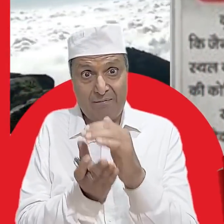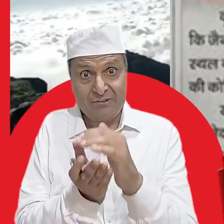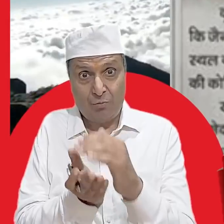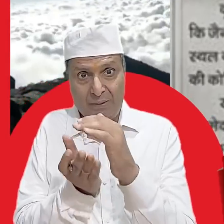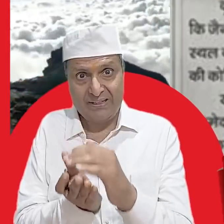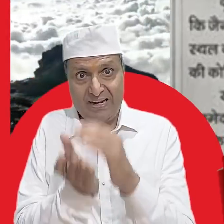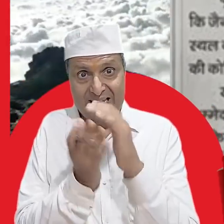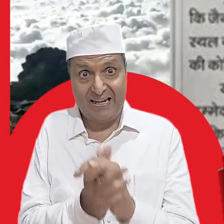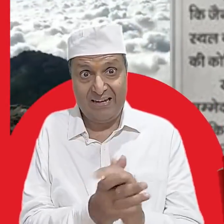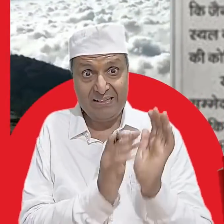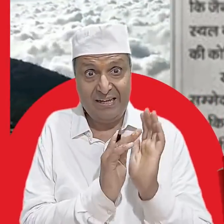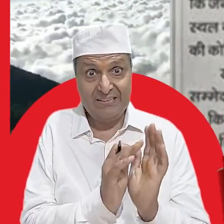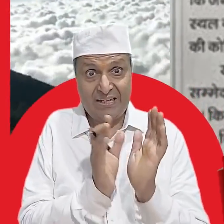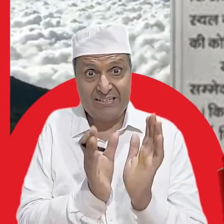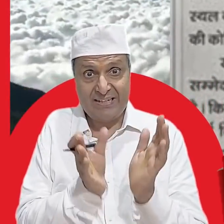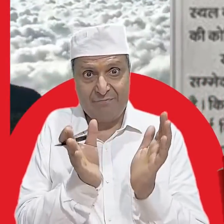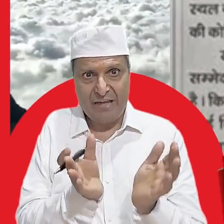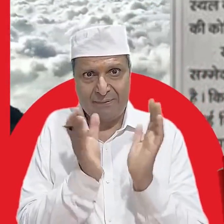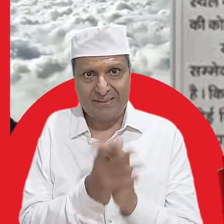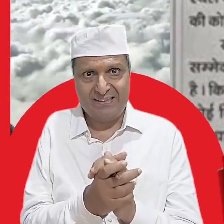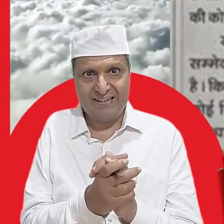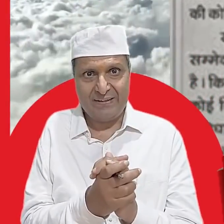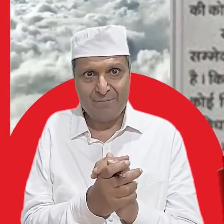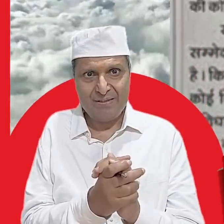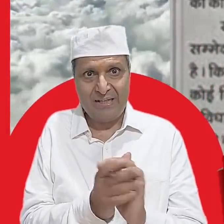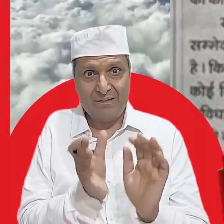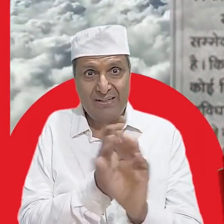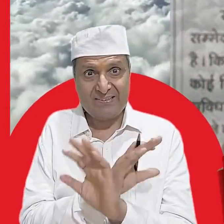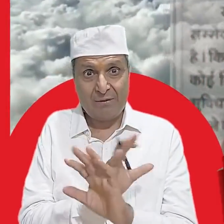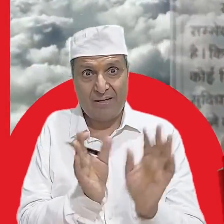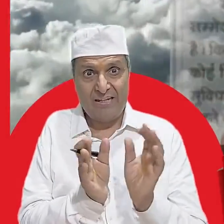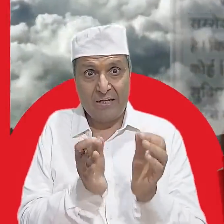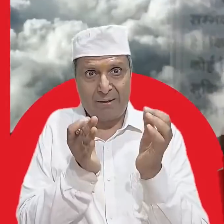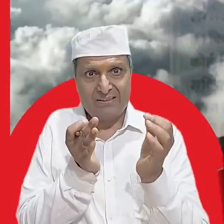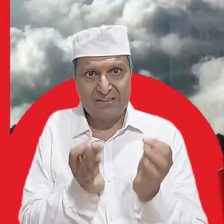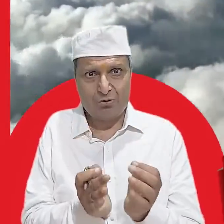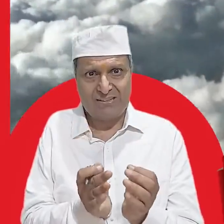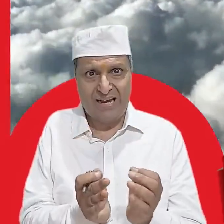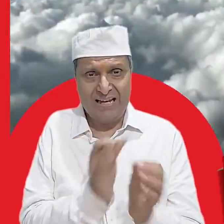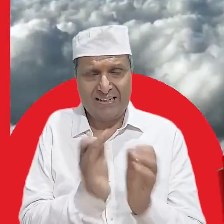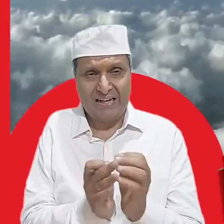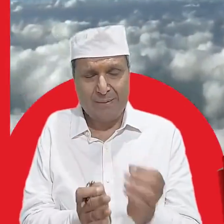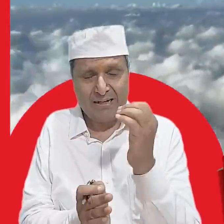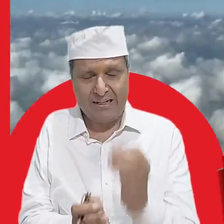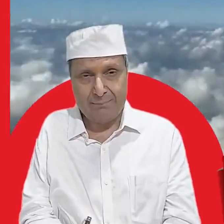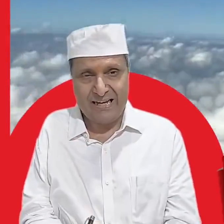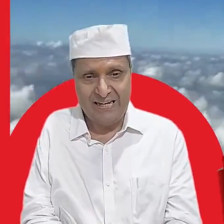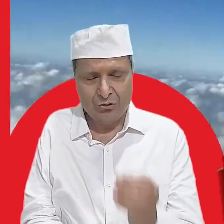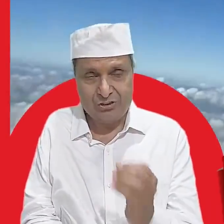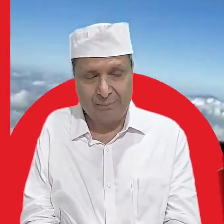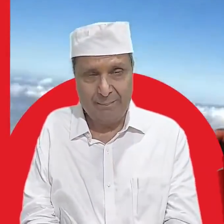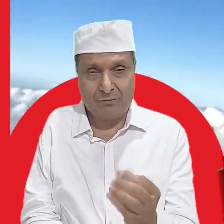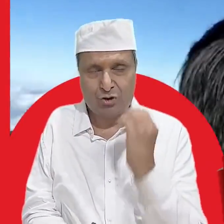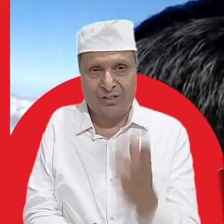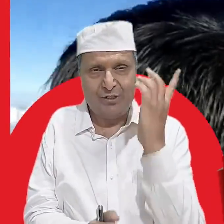इसकी पावनता को बरकरार रखा जाएगा। यह जगह जगह विज्ञापन तक दिया गया। केवल यह सब हमारे लिए एकमात्र ढकोसला था। हकीकत में जाए